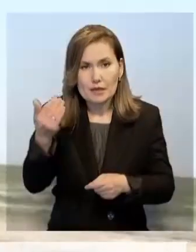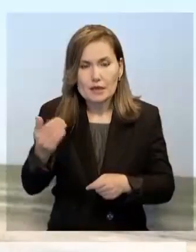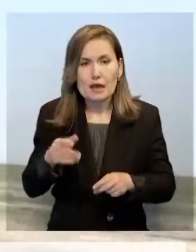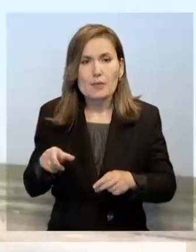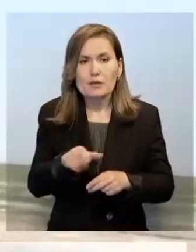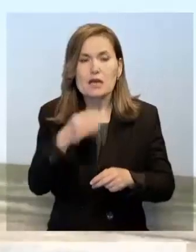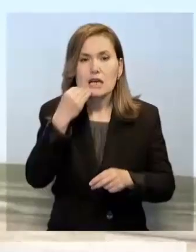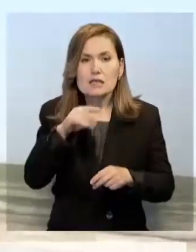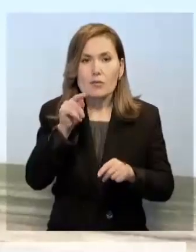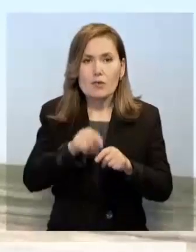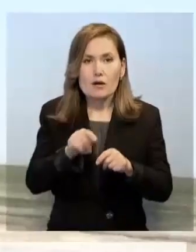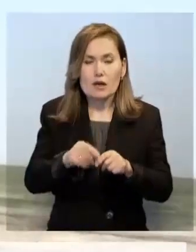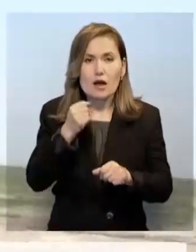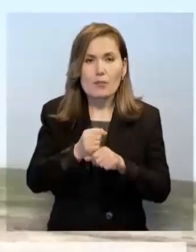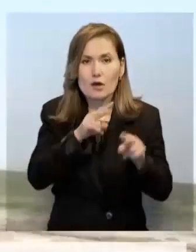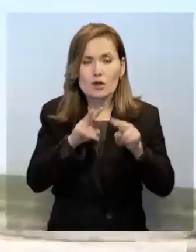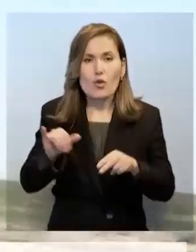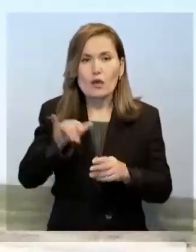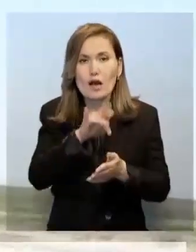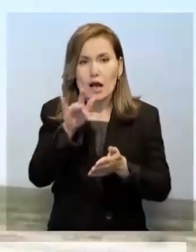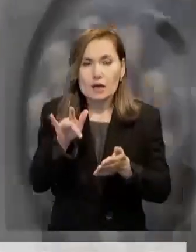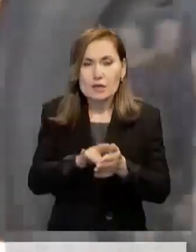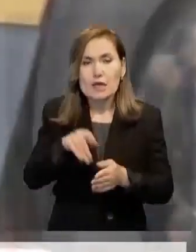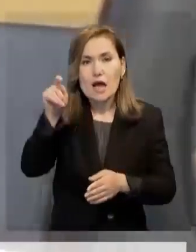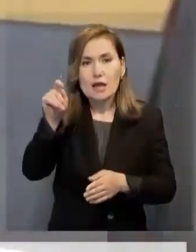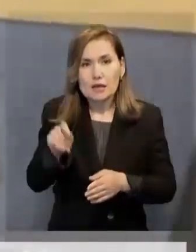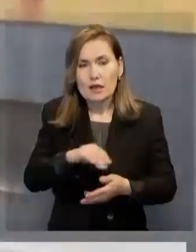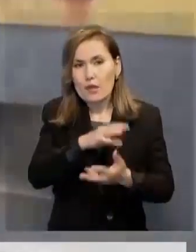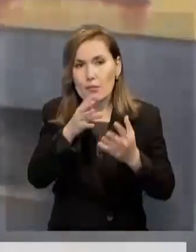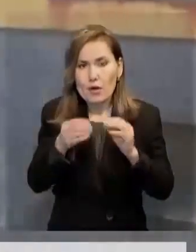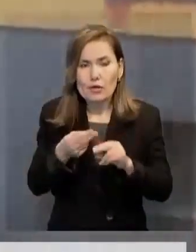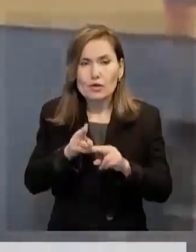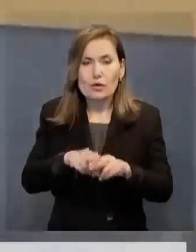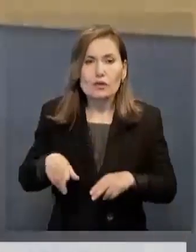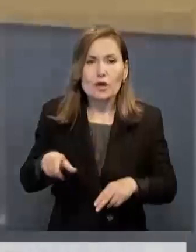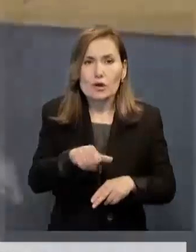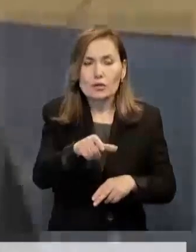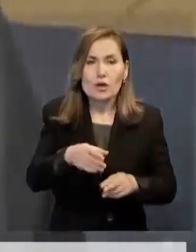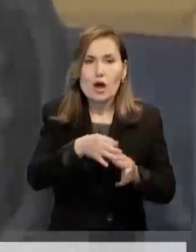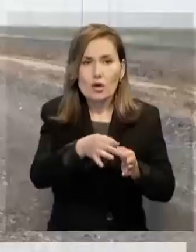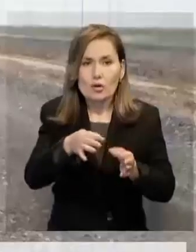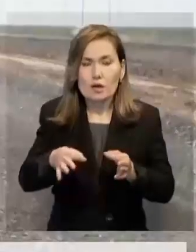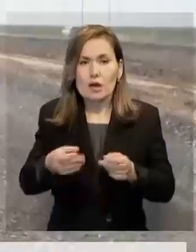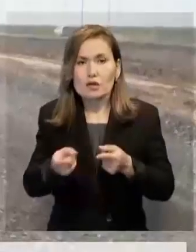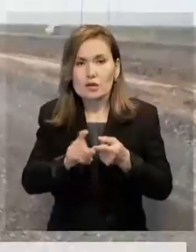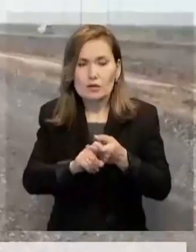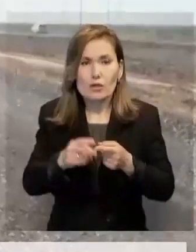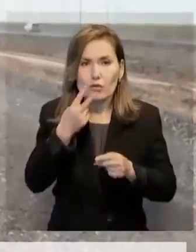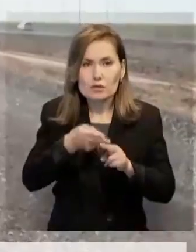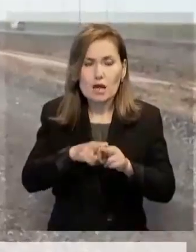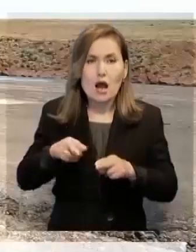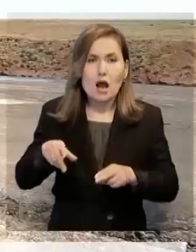тас жолдардың сапасын бақыламаққа Орал қаласынан Ресей шекарасына дейінгі Қасталовка мен Жәнібек ауылдарын жалғайтын учаскеге барды.